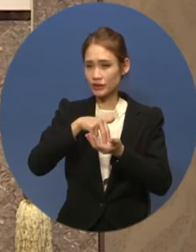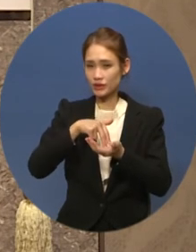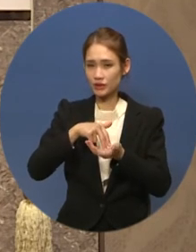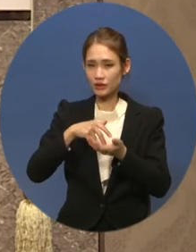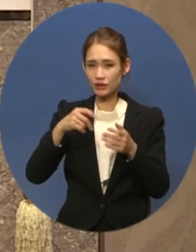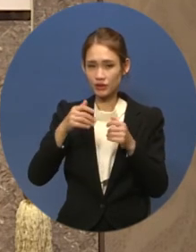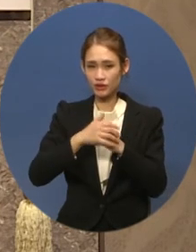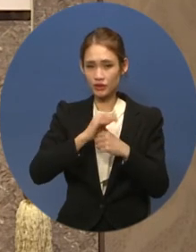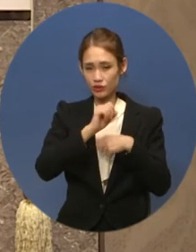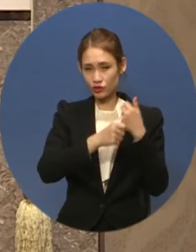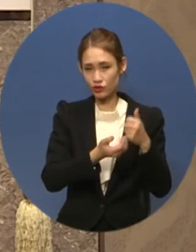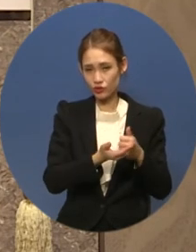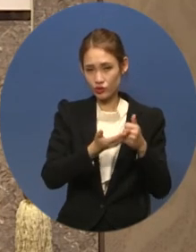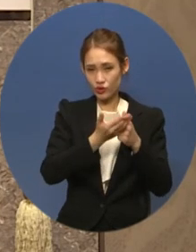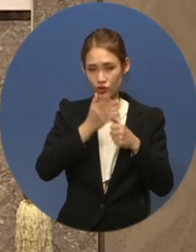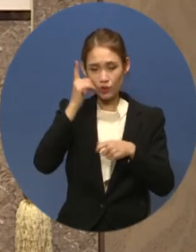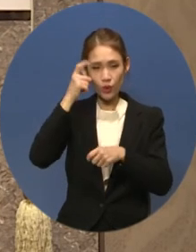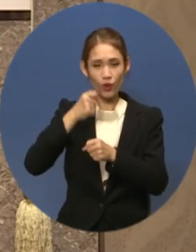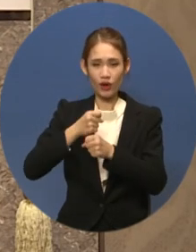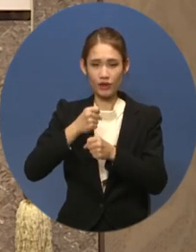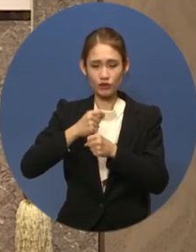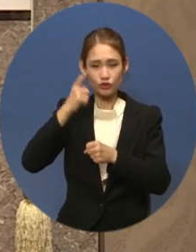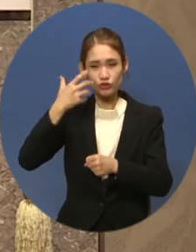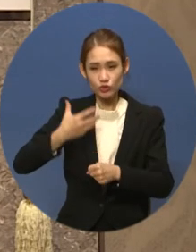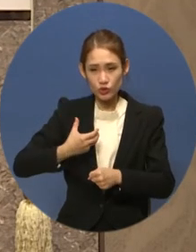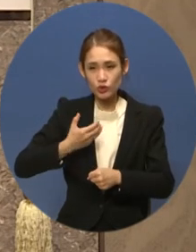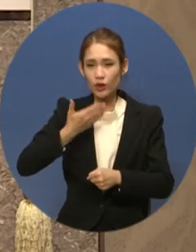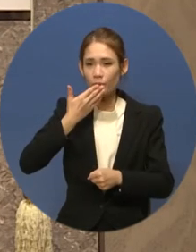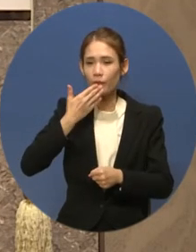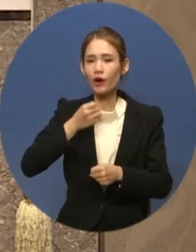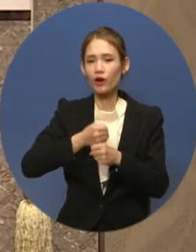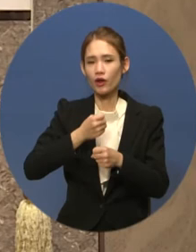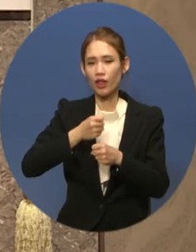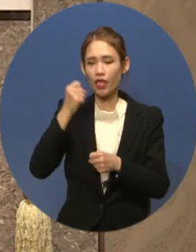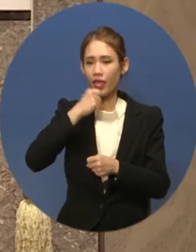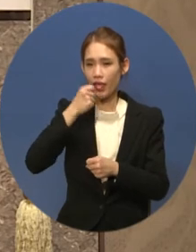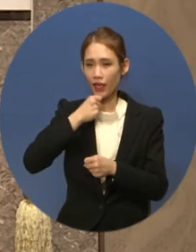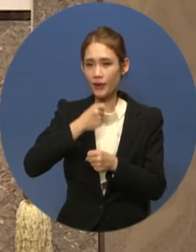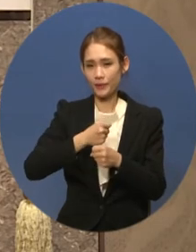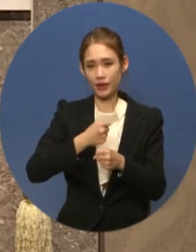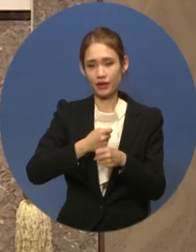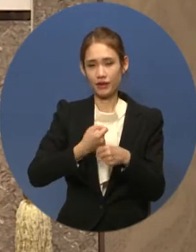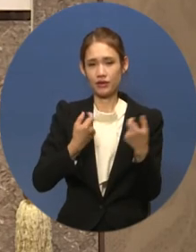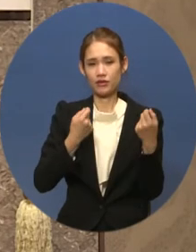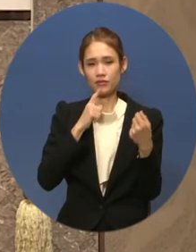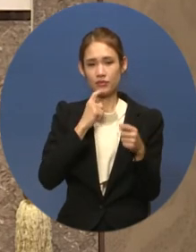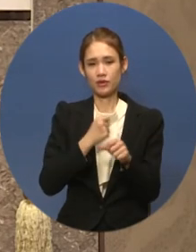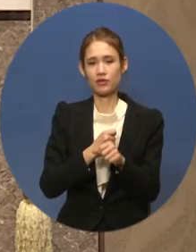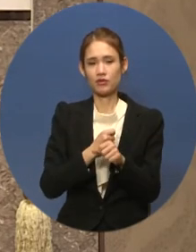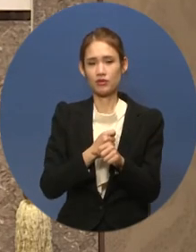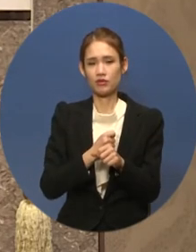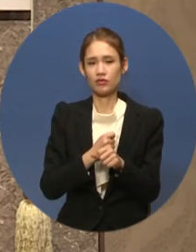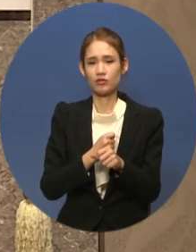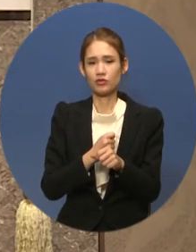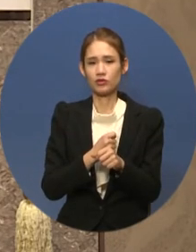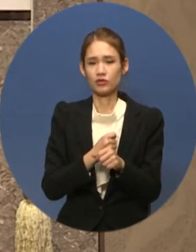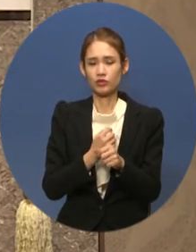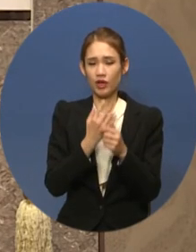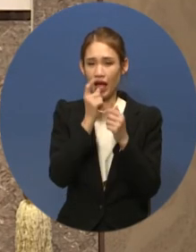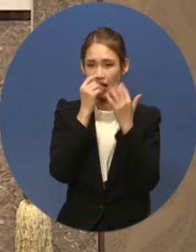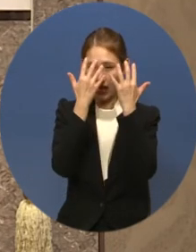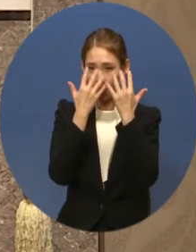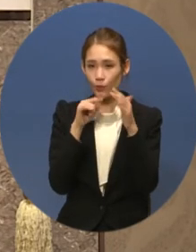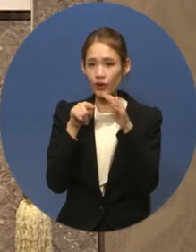가공을 통해서 행사라도 고유 라든가 먹거리 만 가지고 아이스크림을 만들지 않습니까 그리고 이제 에 뭐 출소한